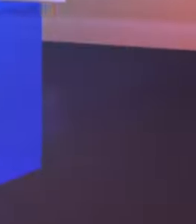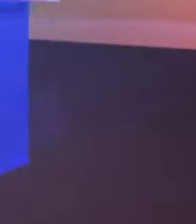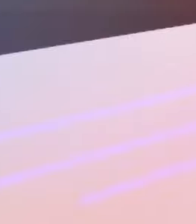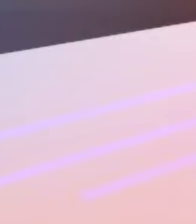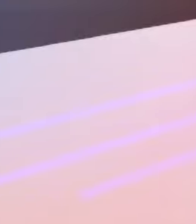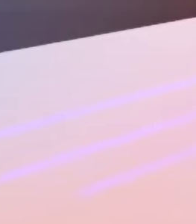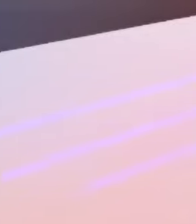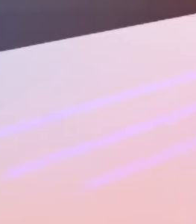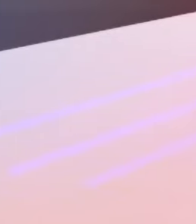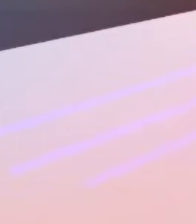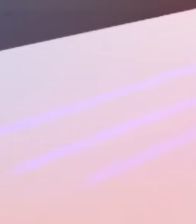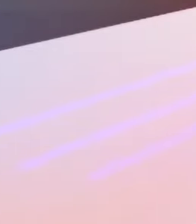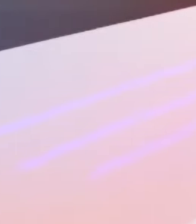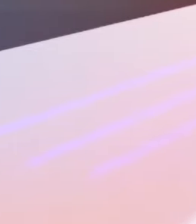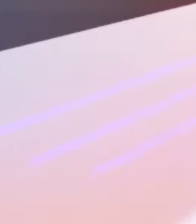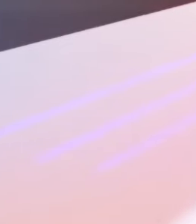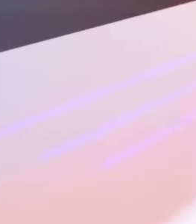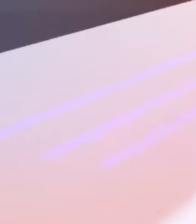고맙습니다